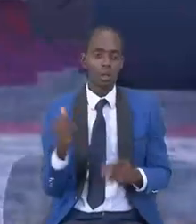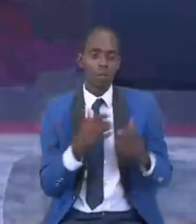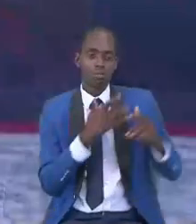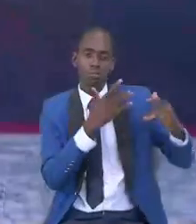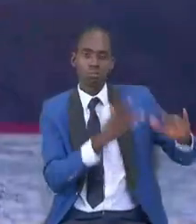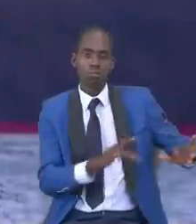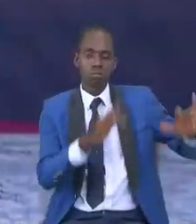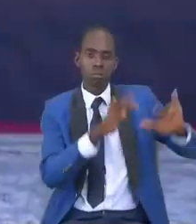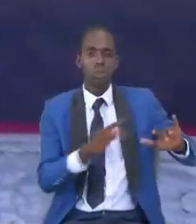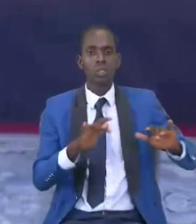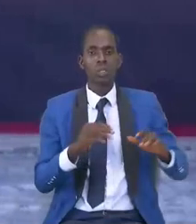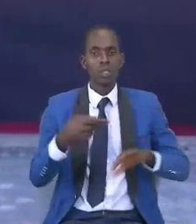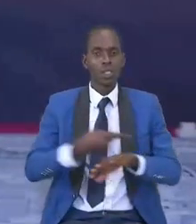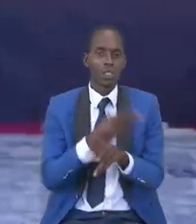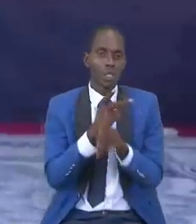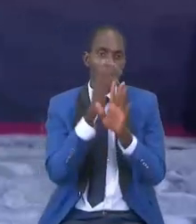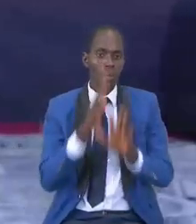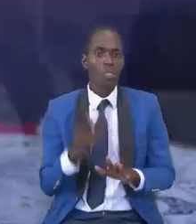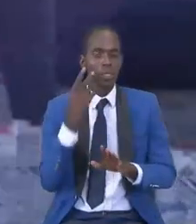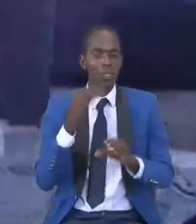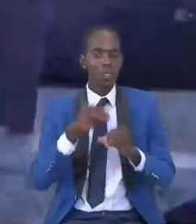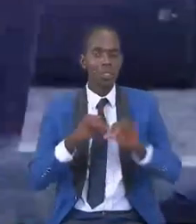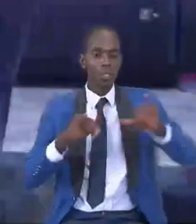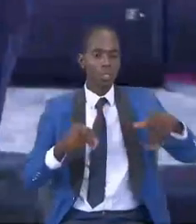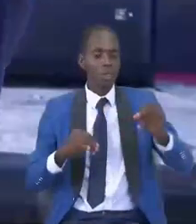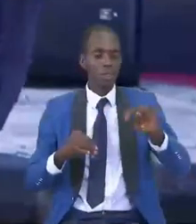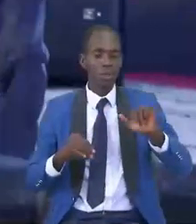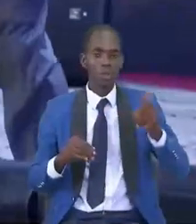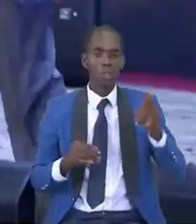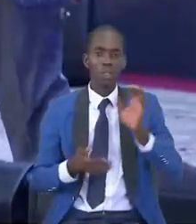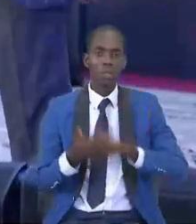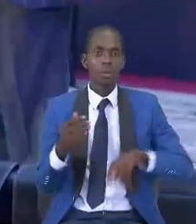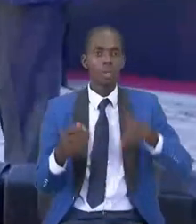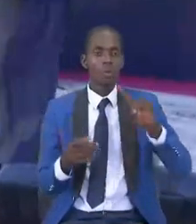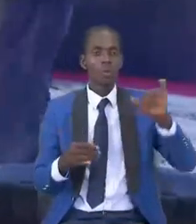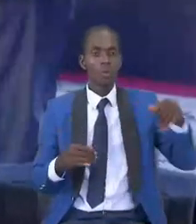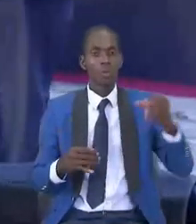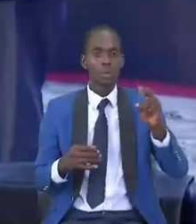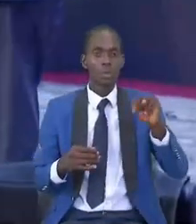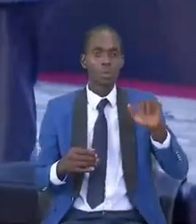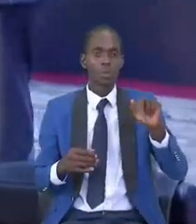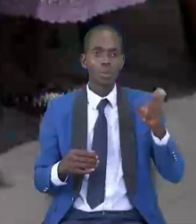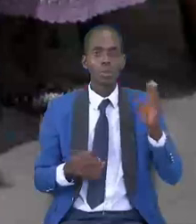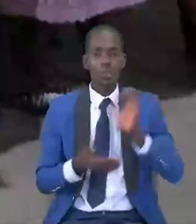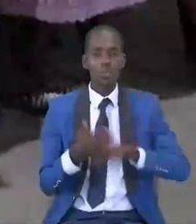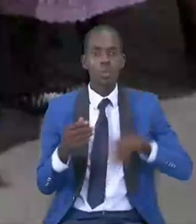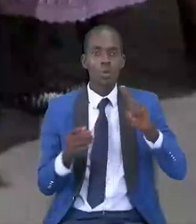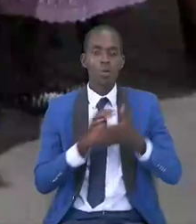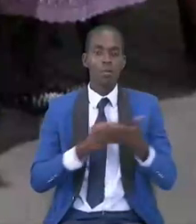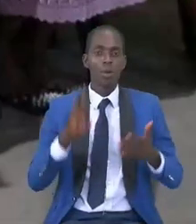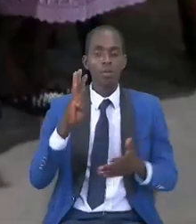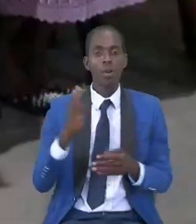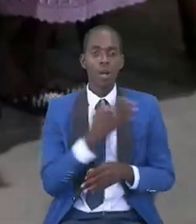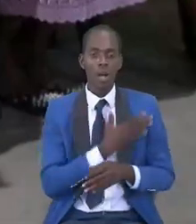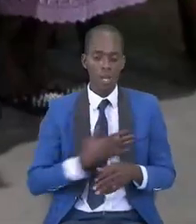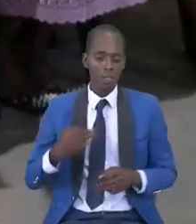du berger compatissant. Jonas chapitre 1, verset 4. Jonas 1, verset 4. «